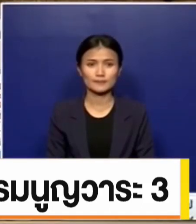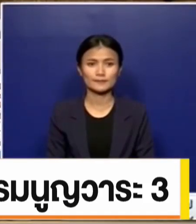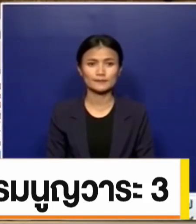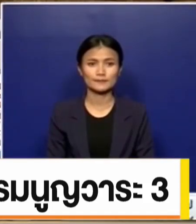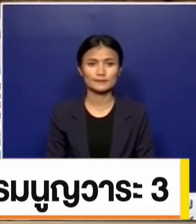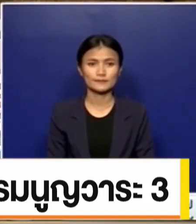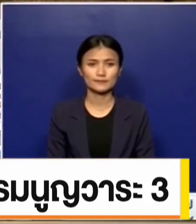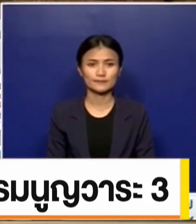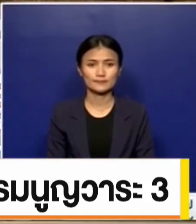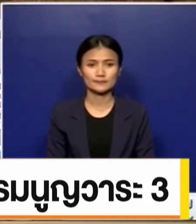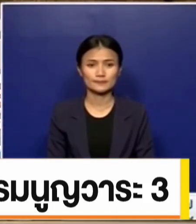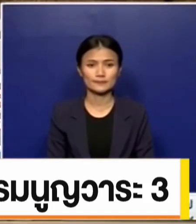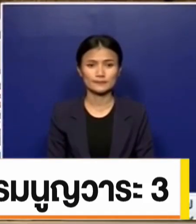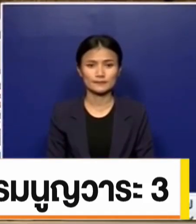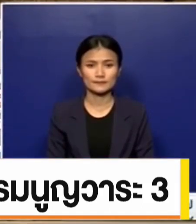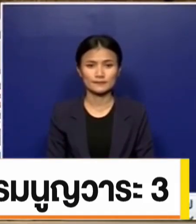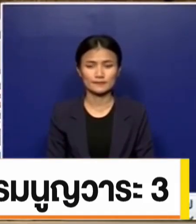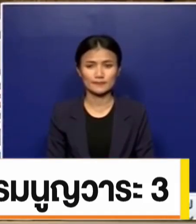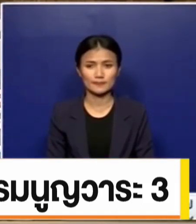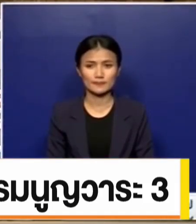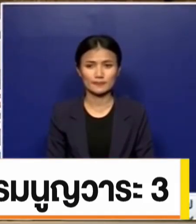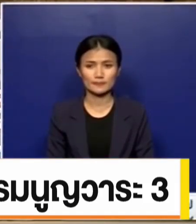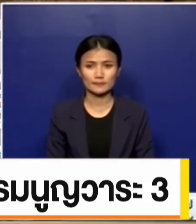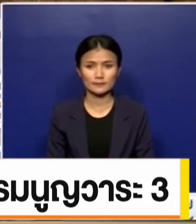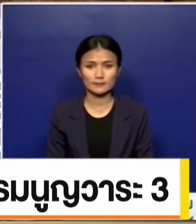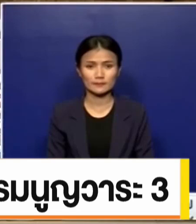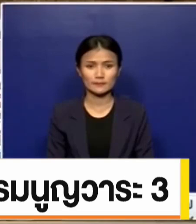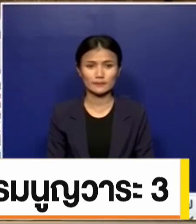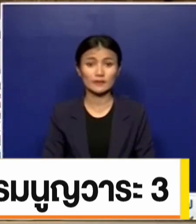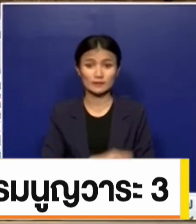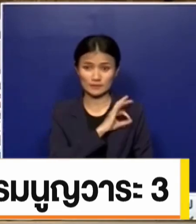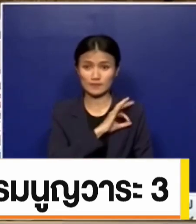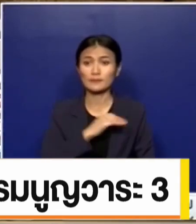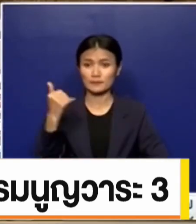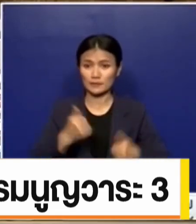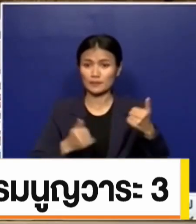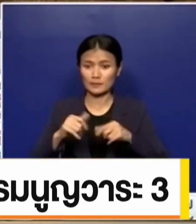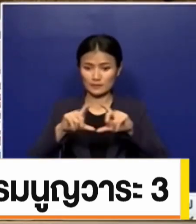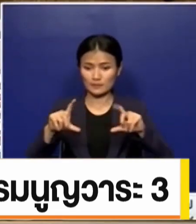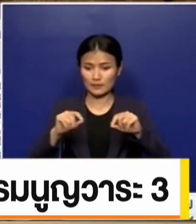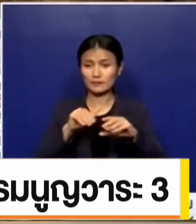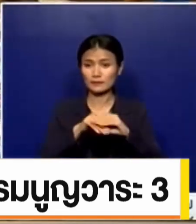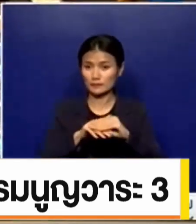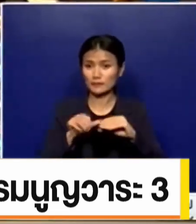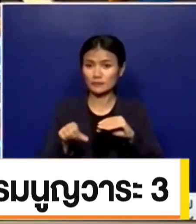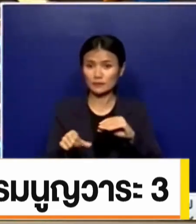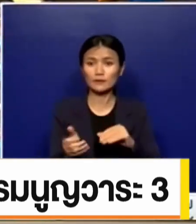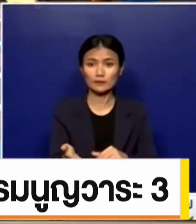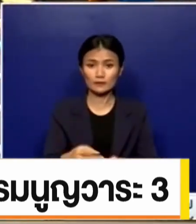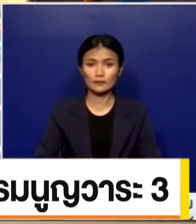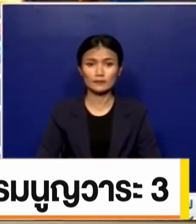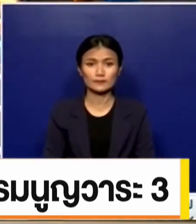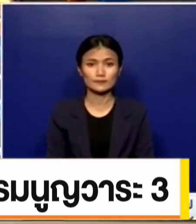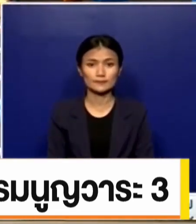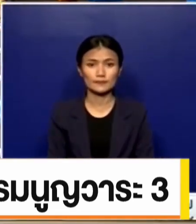พบถ้าประชาชนรณรงค์สร้างความรู้ความเข้าใจเรื่องรัฐธรรมนูญเช่นเดียวกับพรรคร่วมฝ่ายค้านพรรคอื่นก็จะคุยกันและจะทำเรื่องนี้